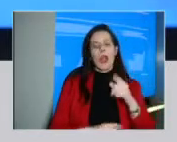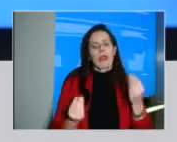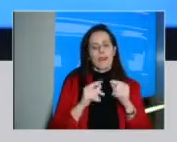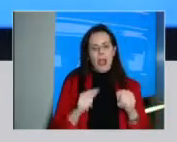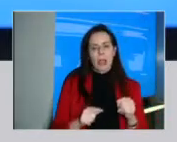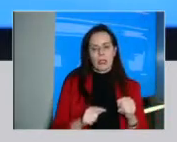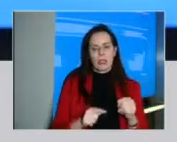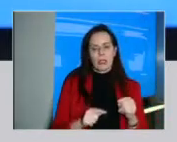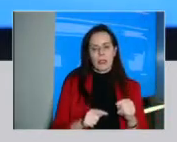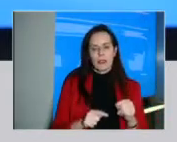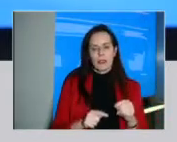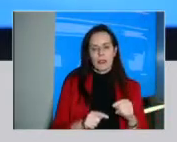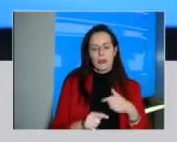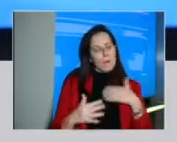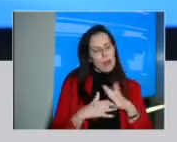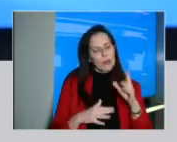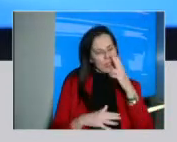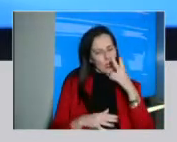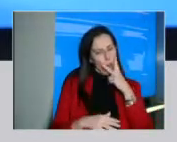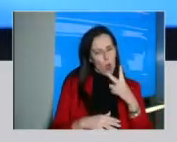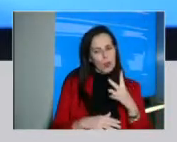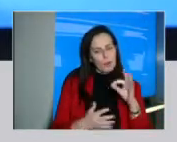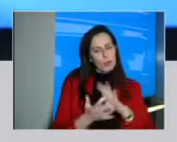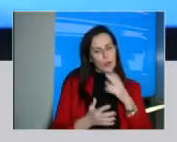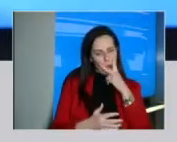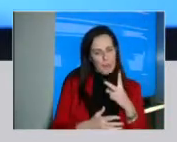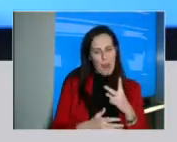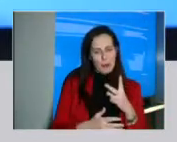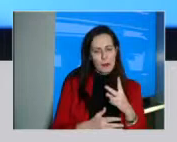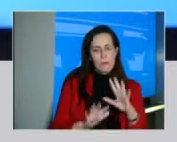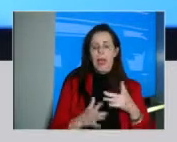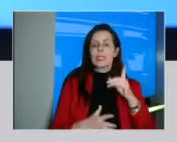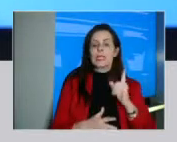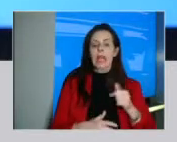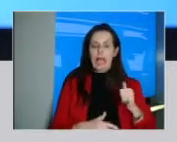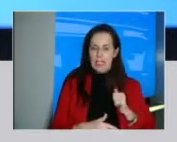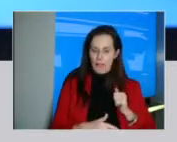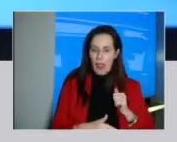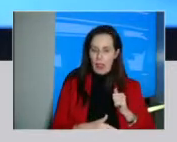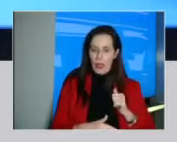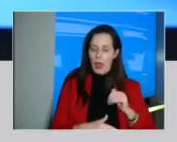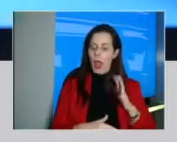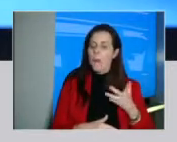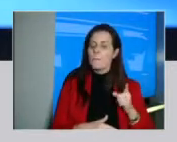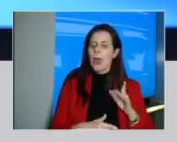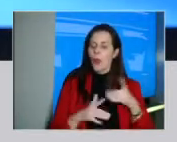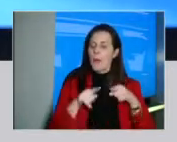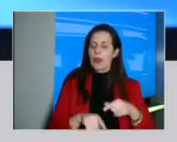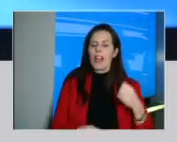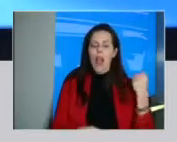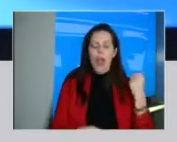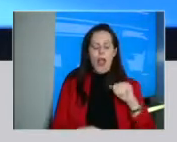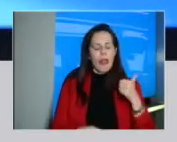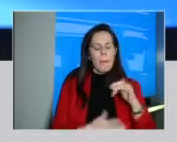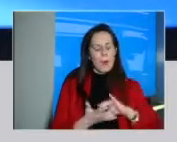הזה, אותו בחנו וניסינו להסתכל עליו בנקודת מבט של מה צריך הצבא, מה מביא אותו לעוצמה הכי